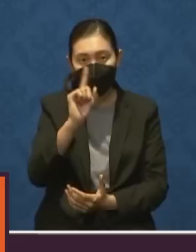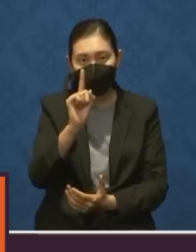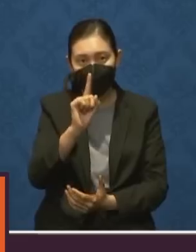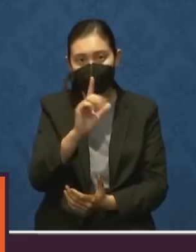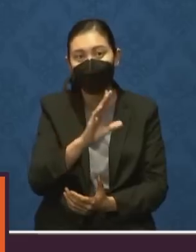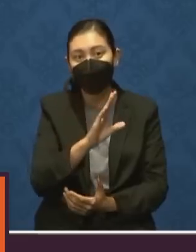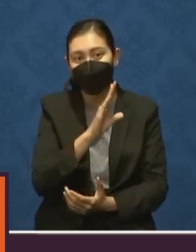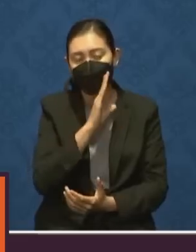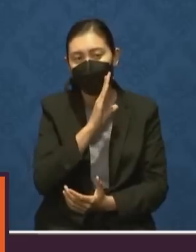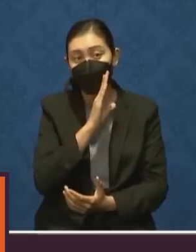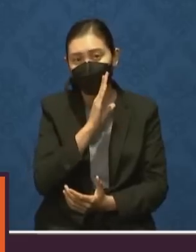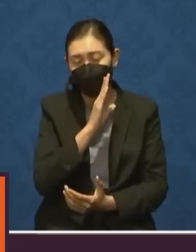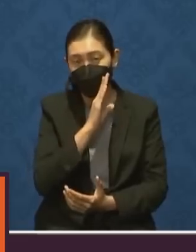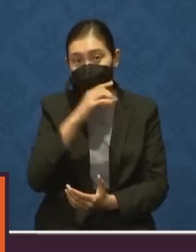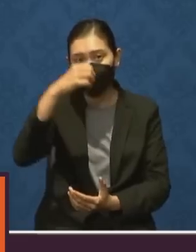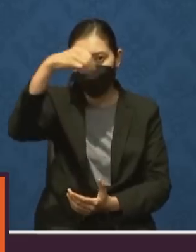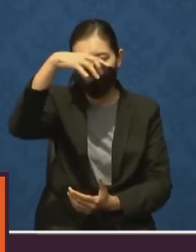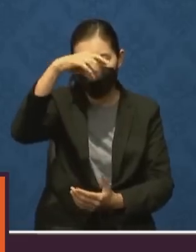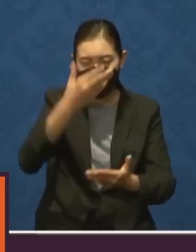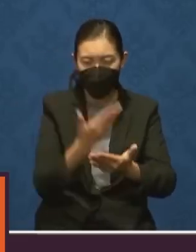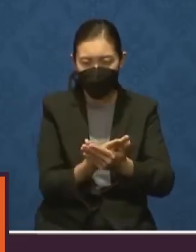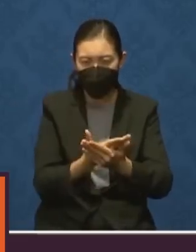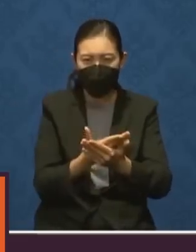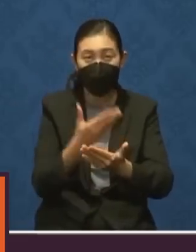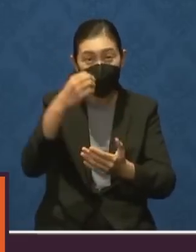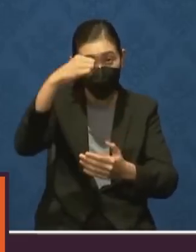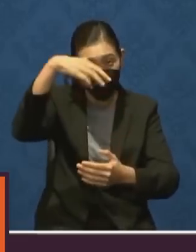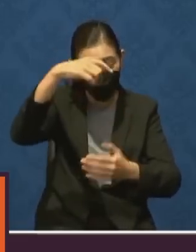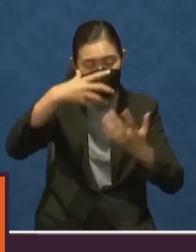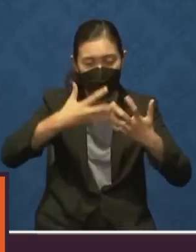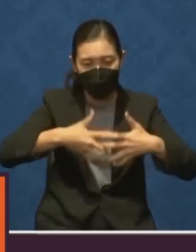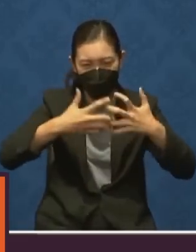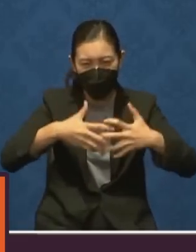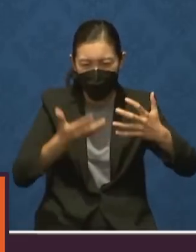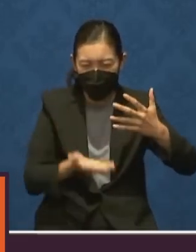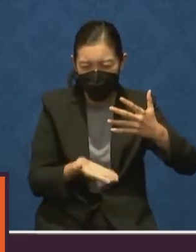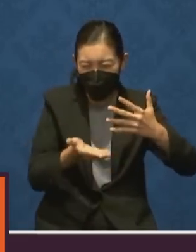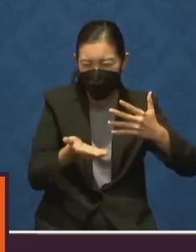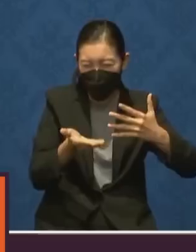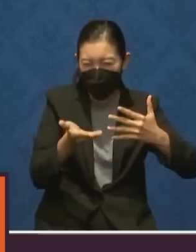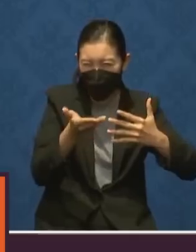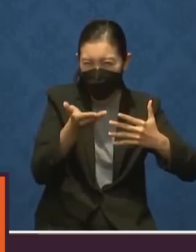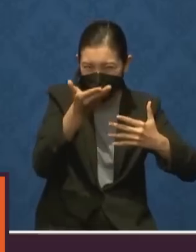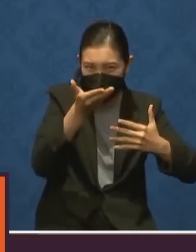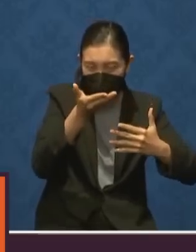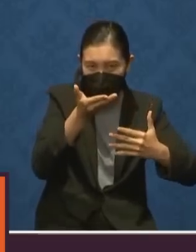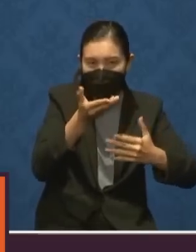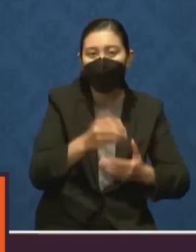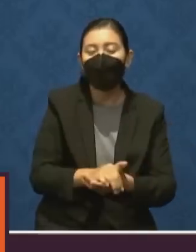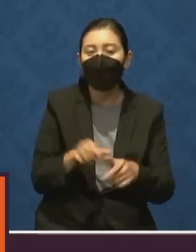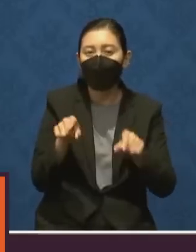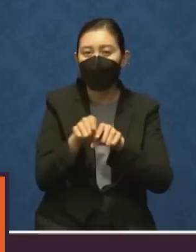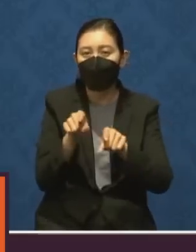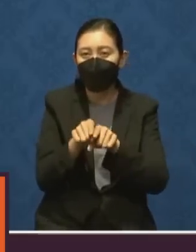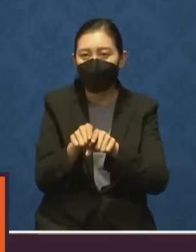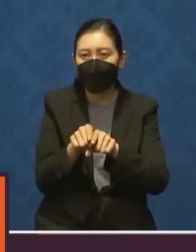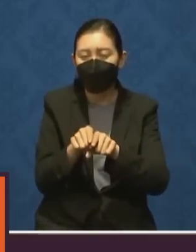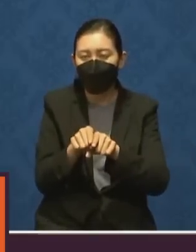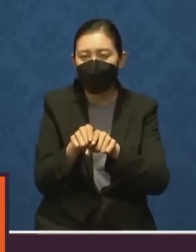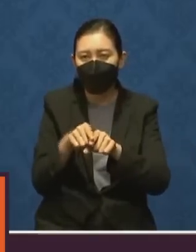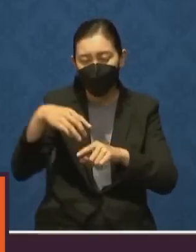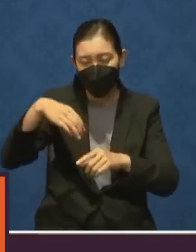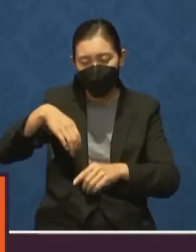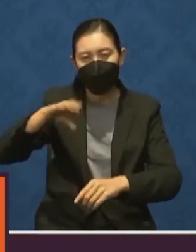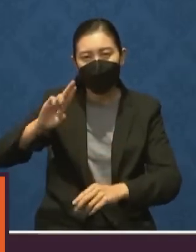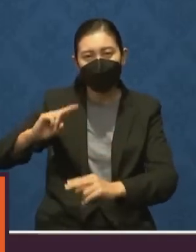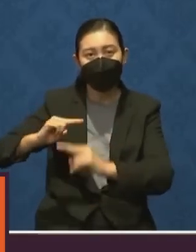ารยกเข้ามาเป็อ้างให้เอกชนijidOOMให้กไฟ้าใาริทำสัญญาซ้ขายไฟ้า กัเอกชนไปเรรได้